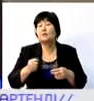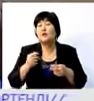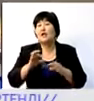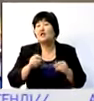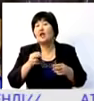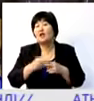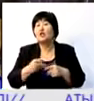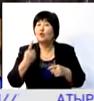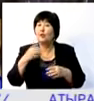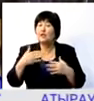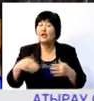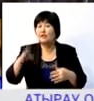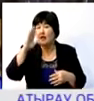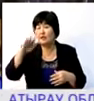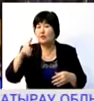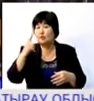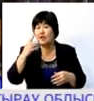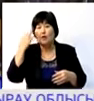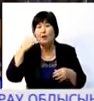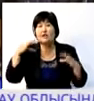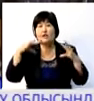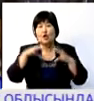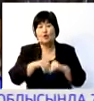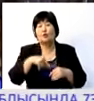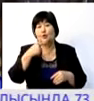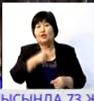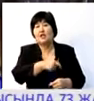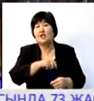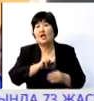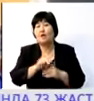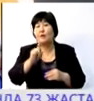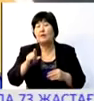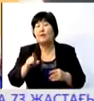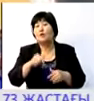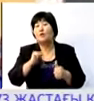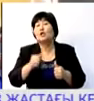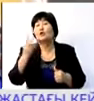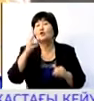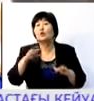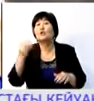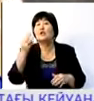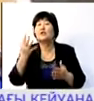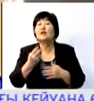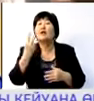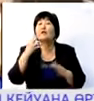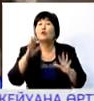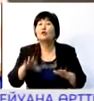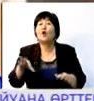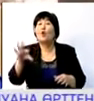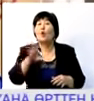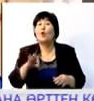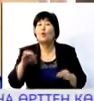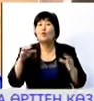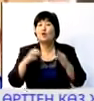етеді. Бұл бір жағынан жігіттерді бір мақсатқа жұмылдыру дейді бапкерлер. Жарыс қорытындысында үшінші орын шиелліктерге бұйырса, екінші орынды облыс